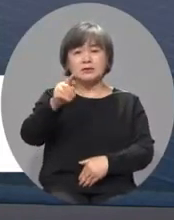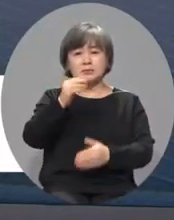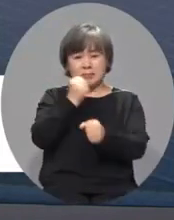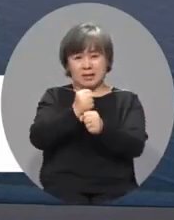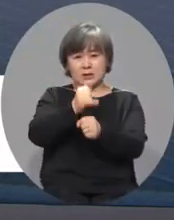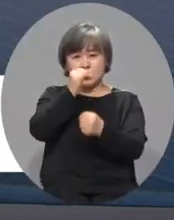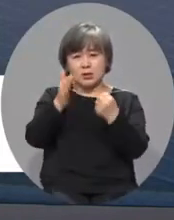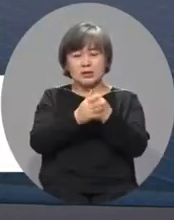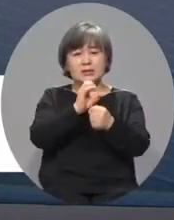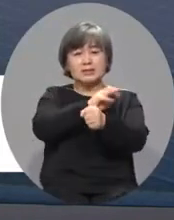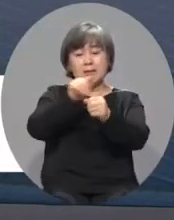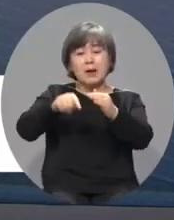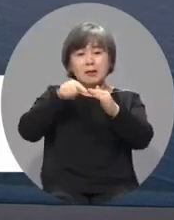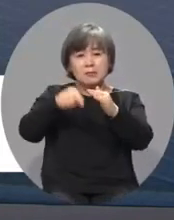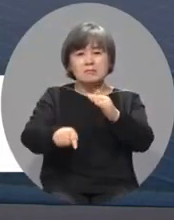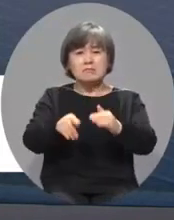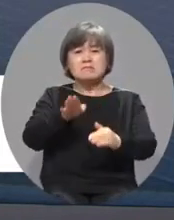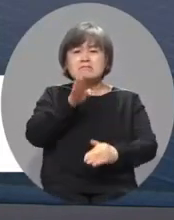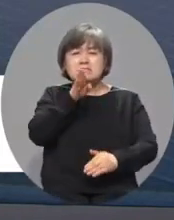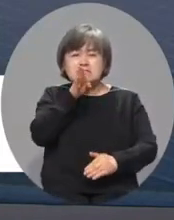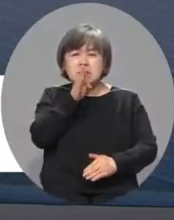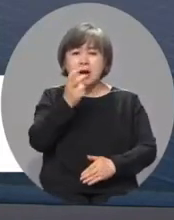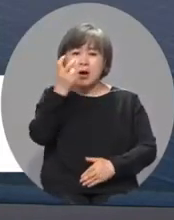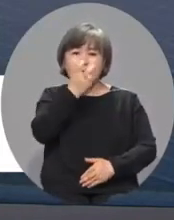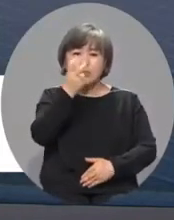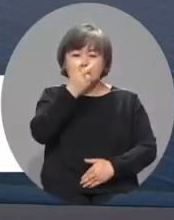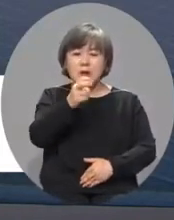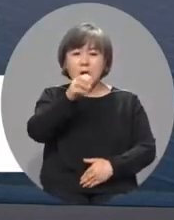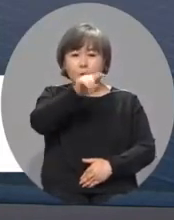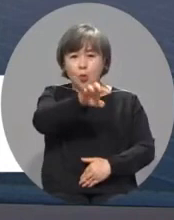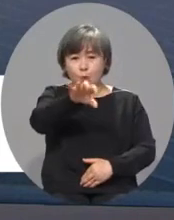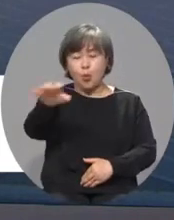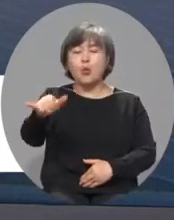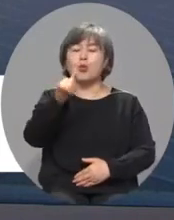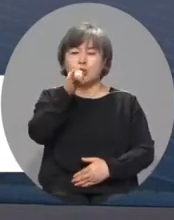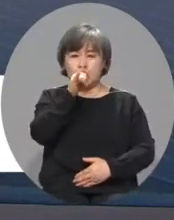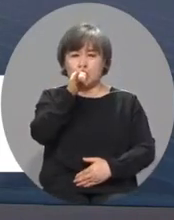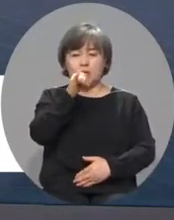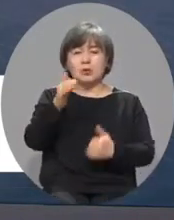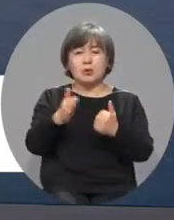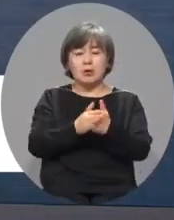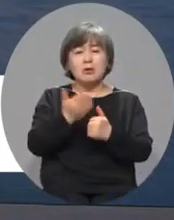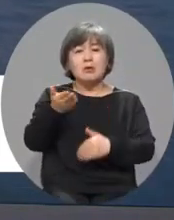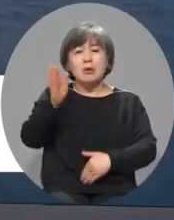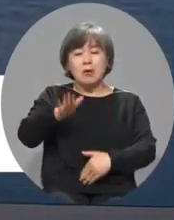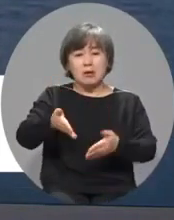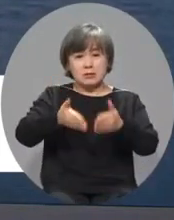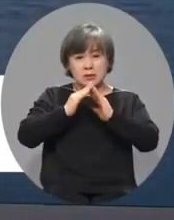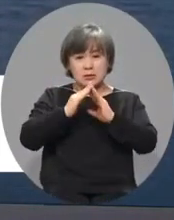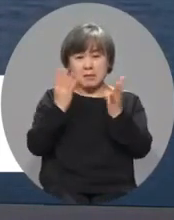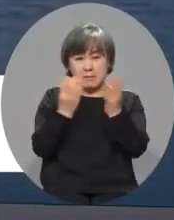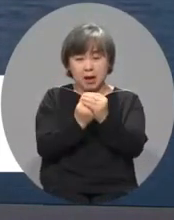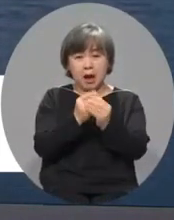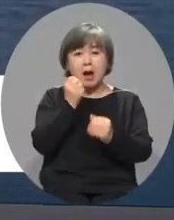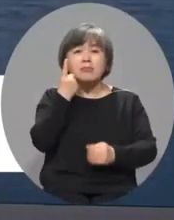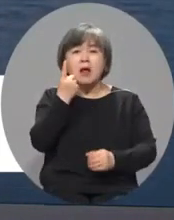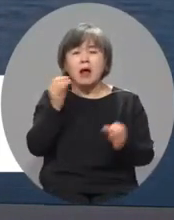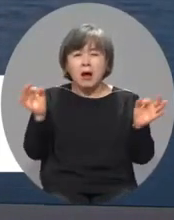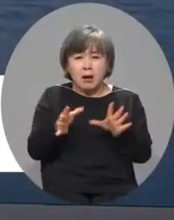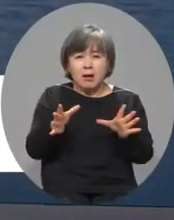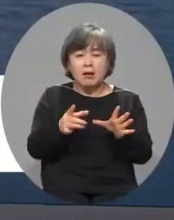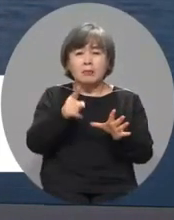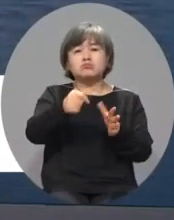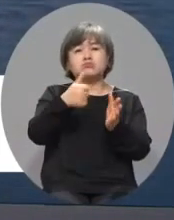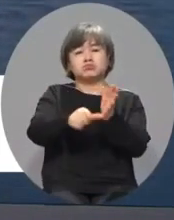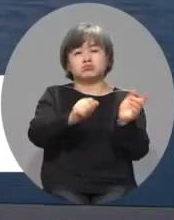조성하고 있는 새만금에서는 실증 실험들이 곳곳에서 진행되고 있는데요. 그런데 설치 한 달여 만에 이 발전